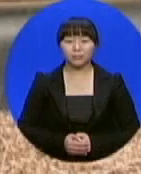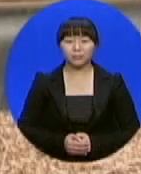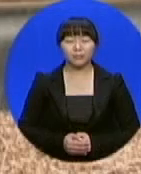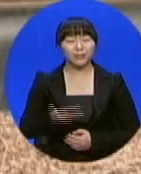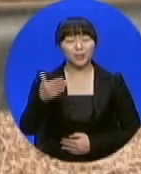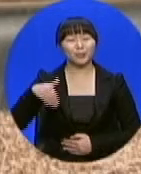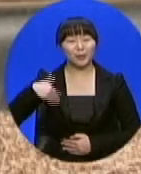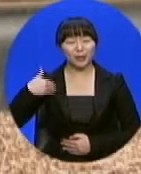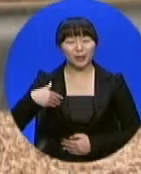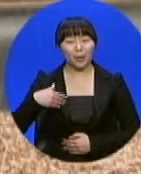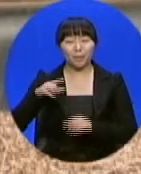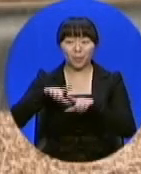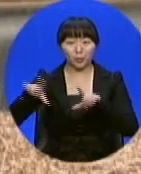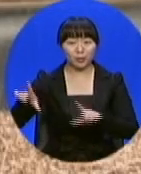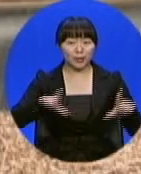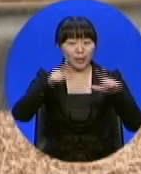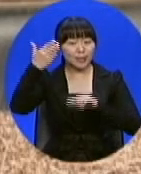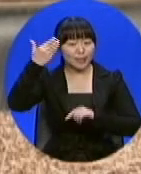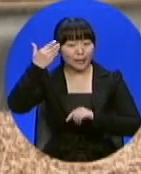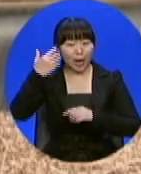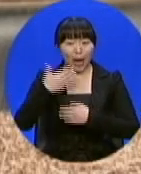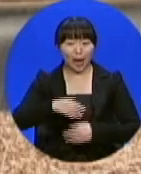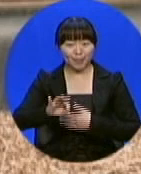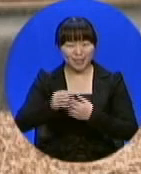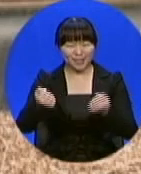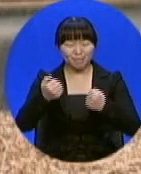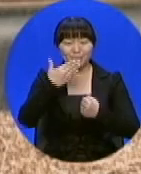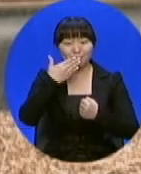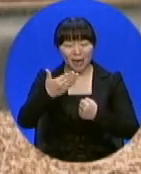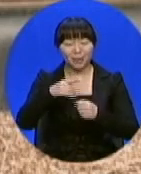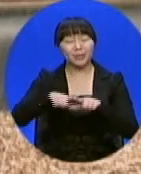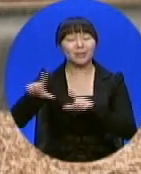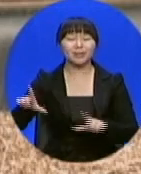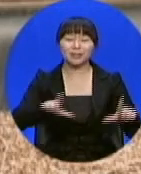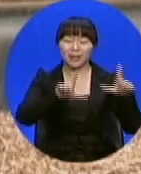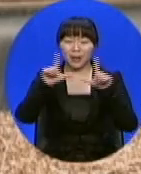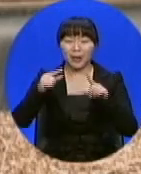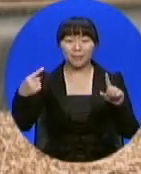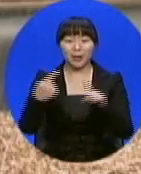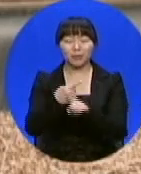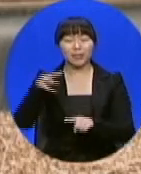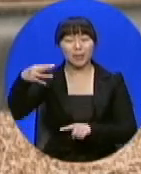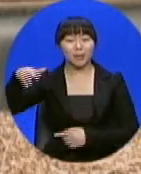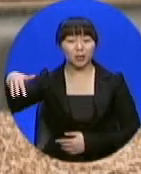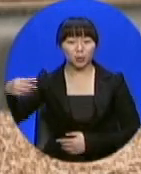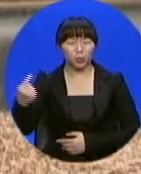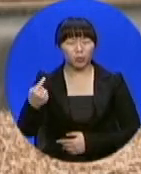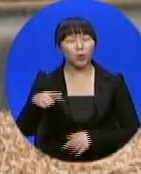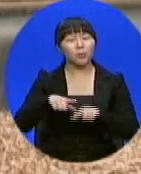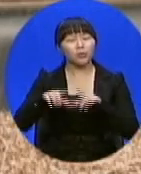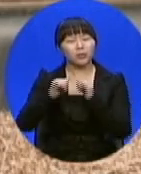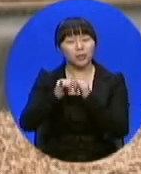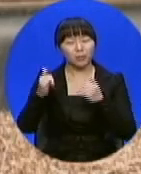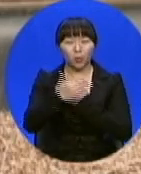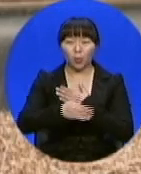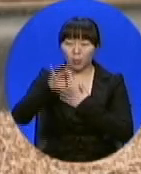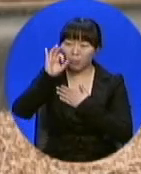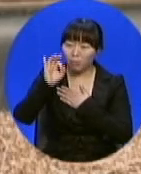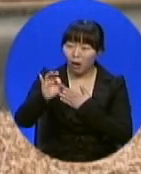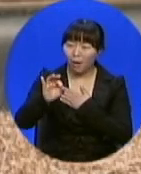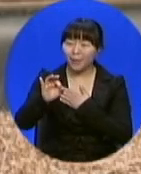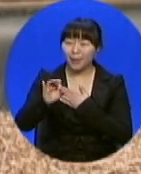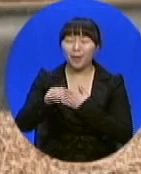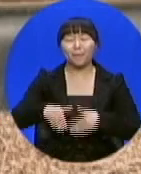당신이 몰랐던 일상의 지식, 알면 알수록 힘이 되는 시간, 일상을 바꾸는 300초입니다. 요즘은 사람들의 옷차림만 봐도 봄이